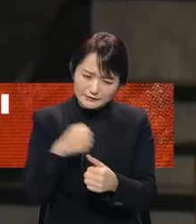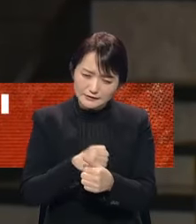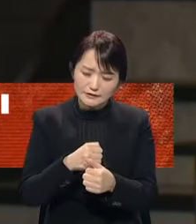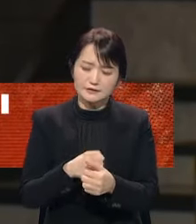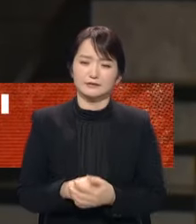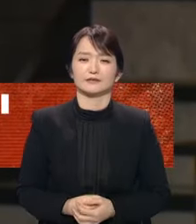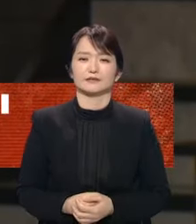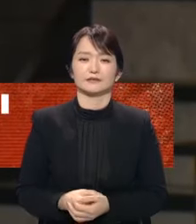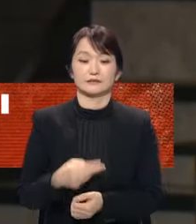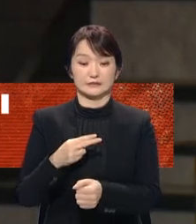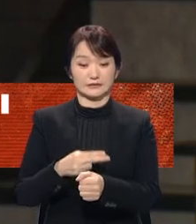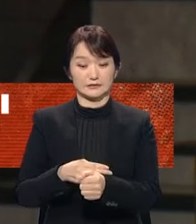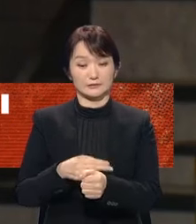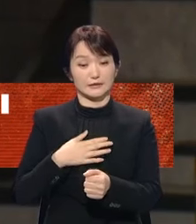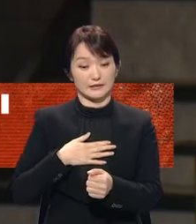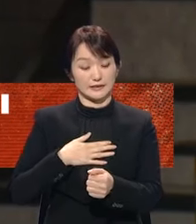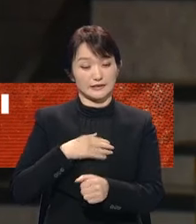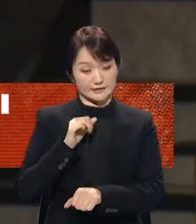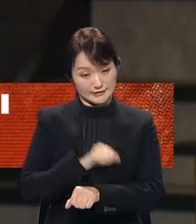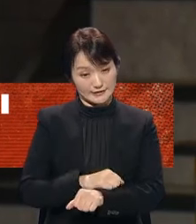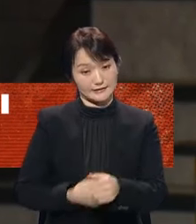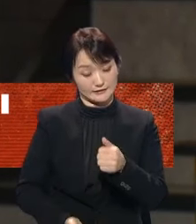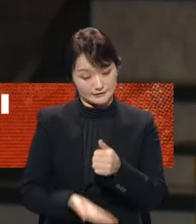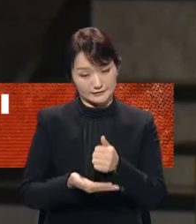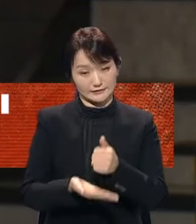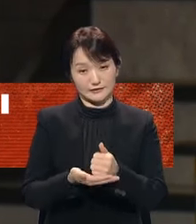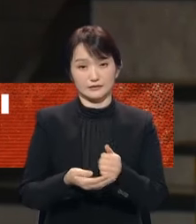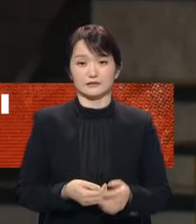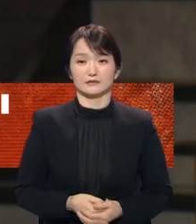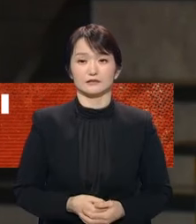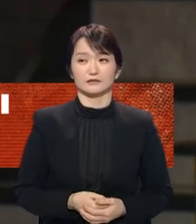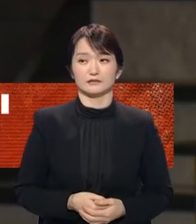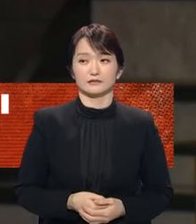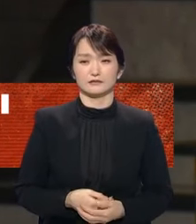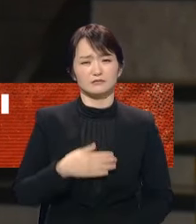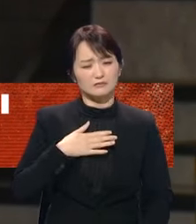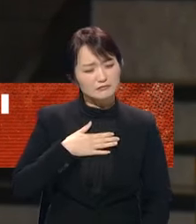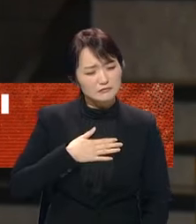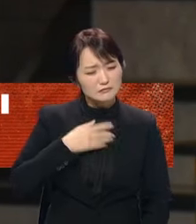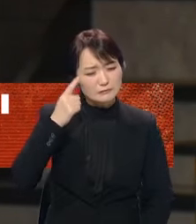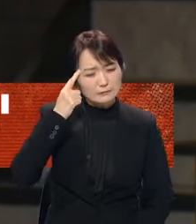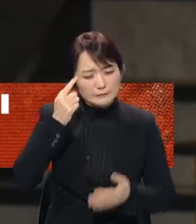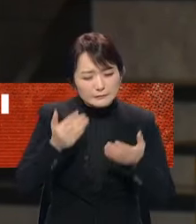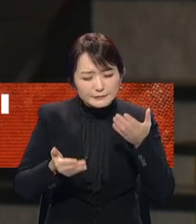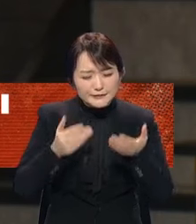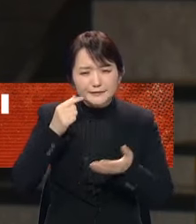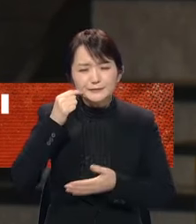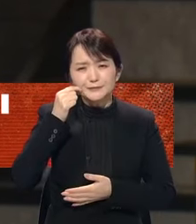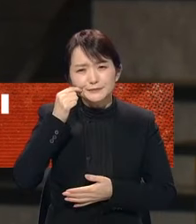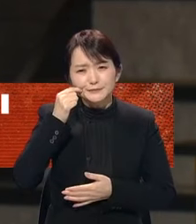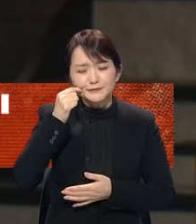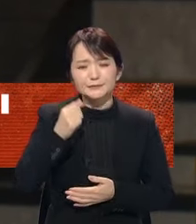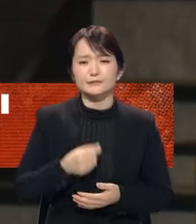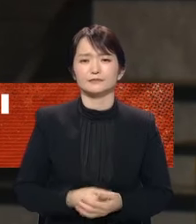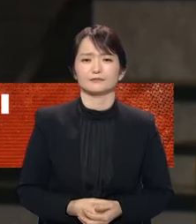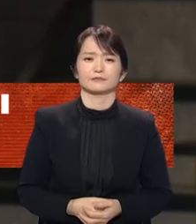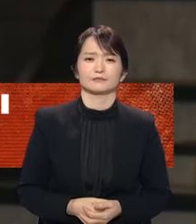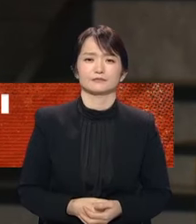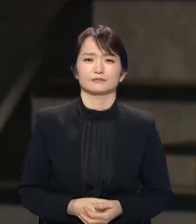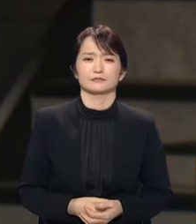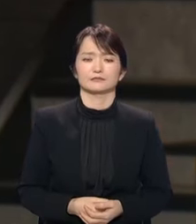내가 잘하니까 이렇게 칭찬도 해주는구나. 이런 식으로 정서적인 그 판단을 못하게끔 하는 그런 것들이 있고요. 그래서